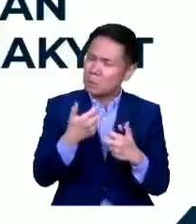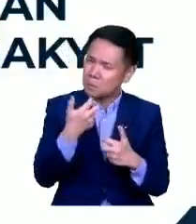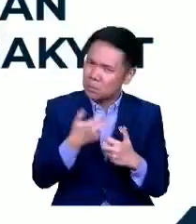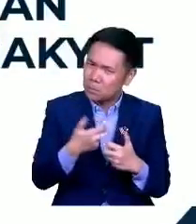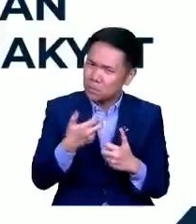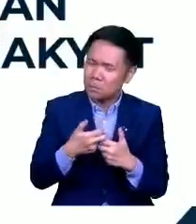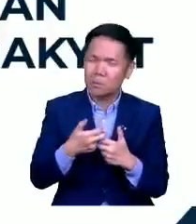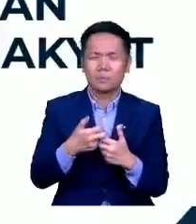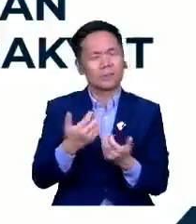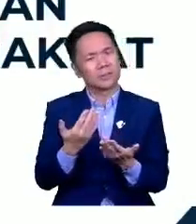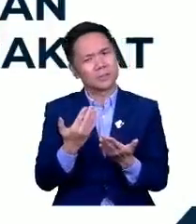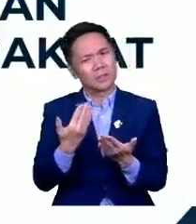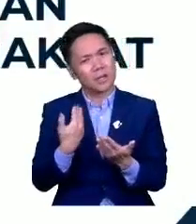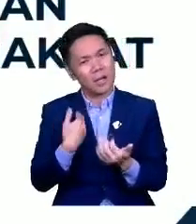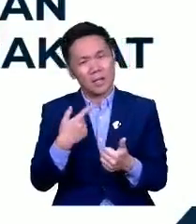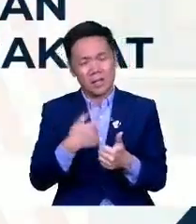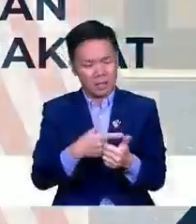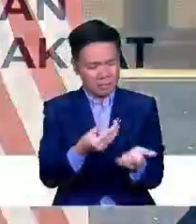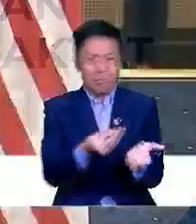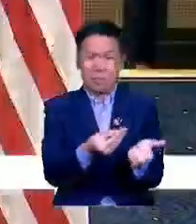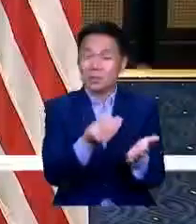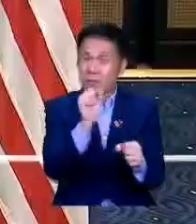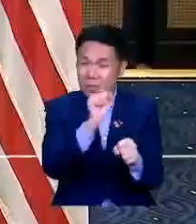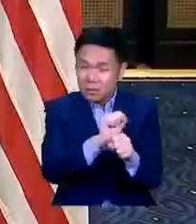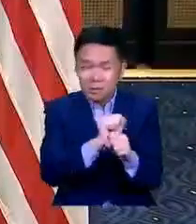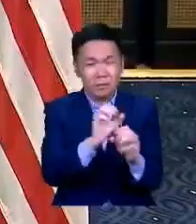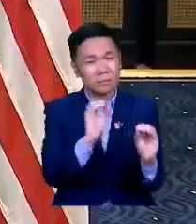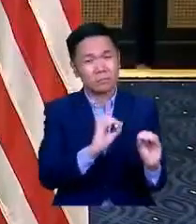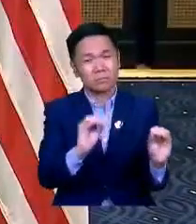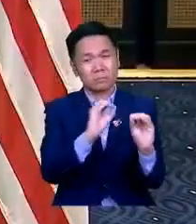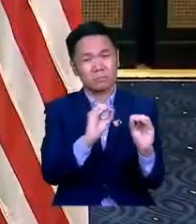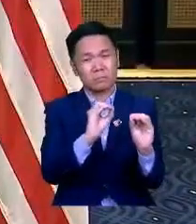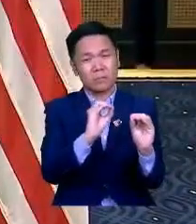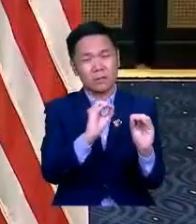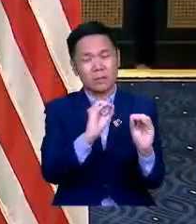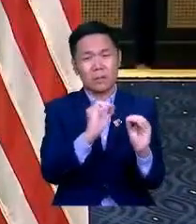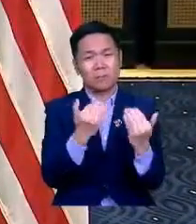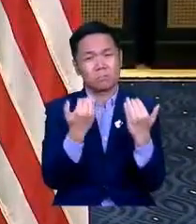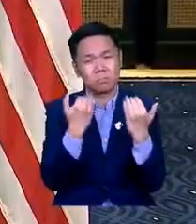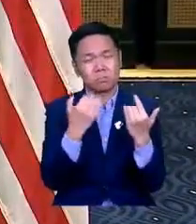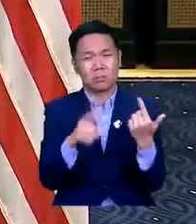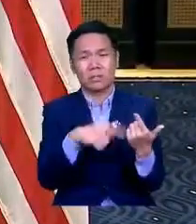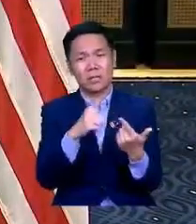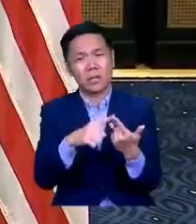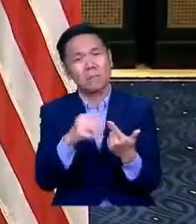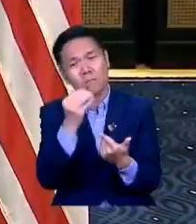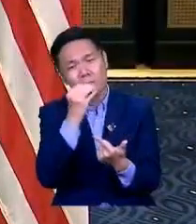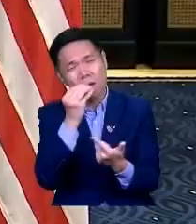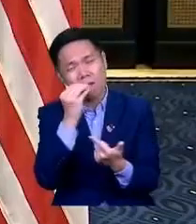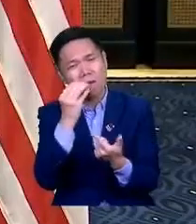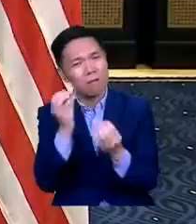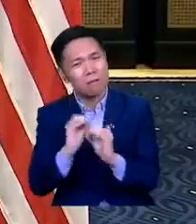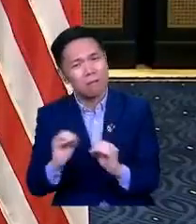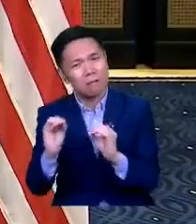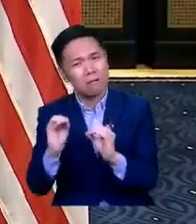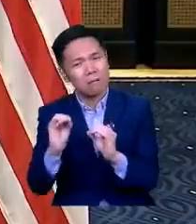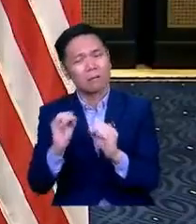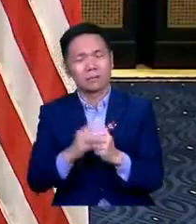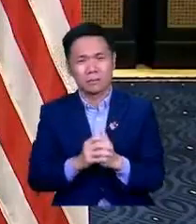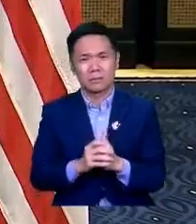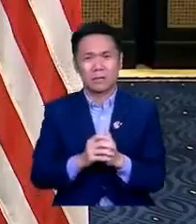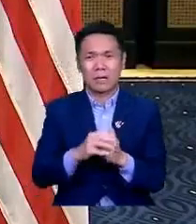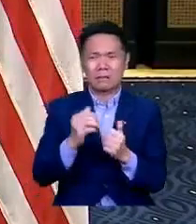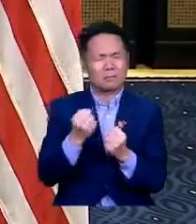ada yang hilang mata pencaharian Ada pula yang putus bekalan makanan dan bukan sedikit